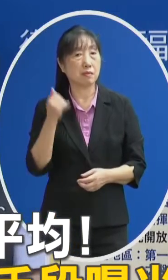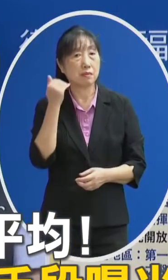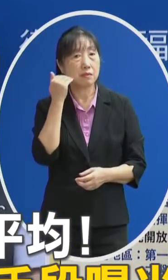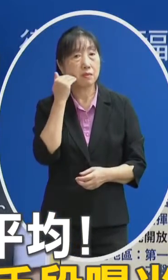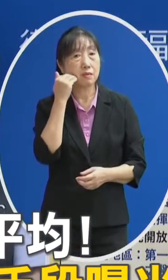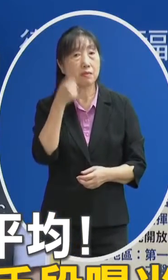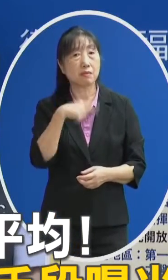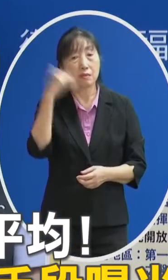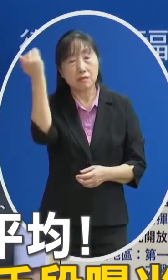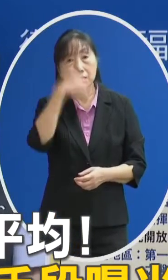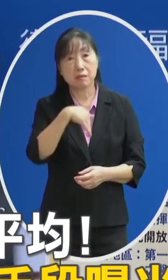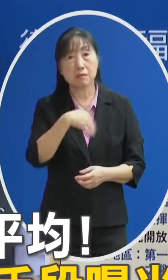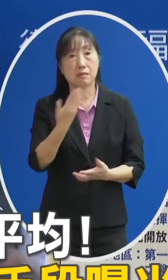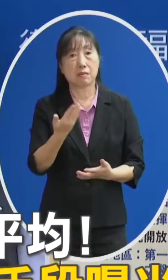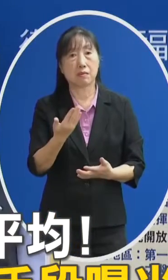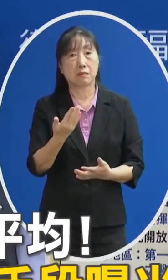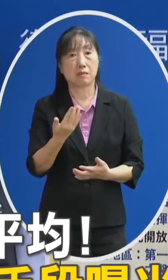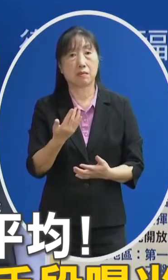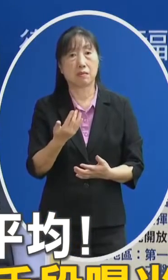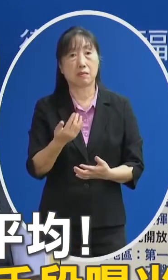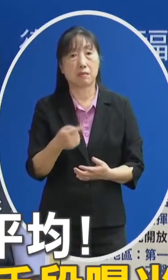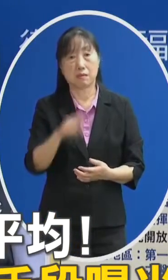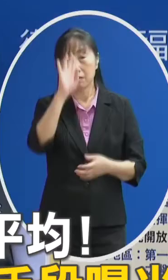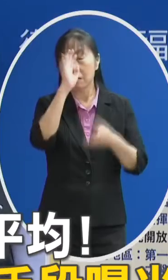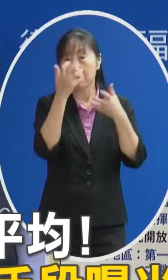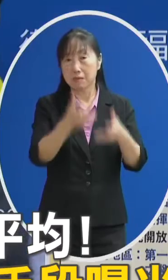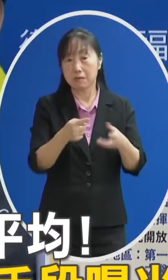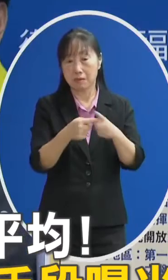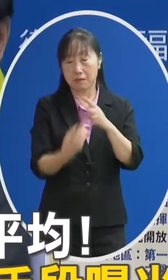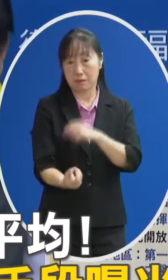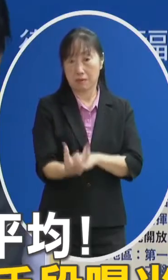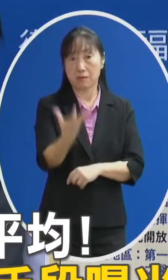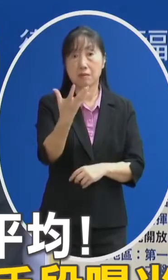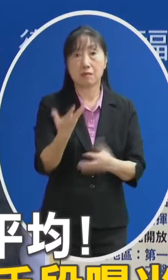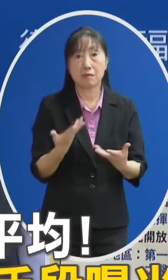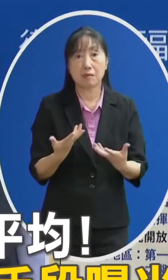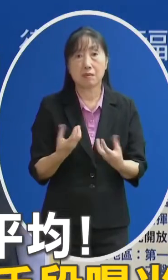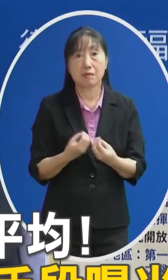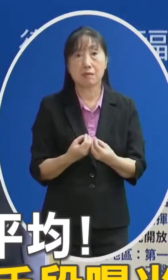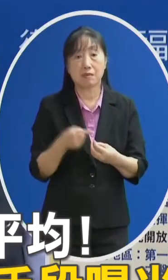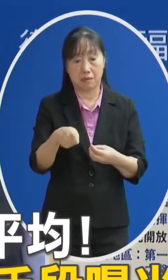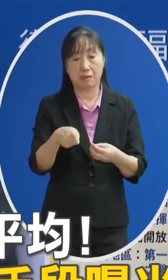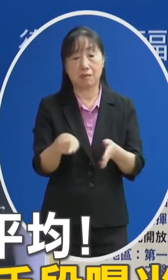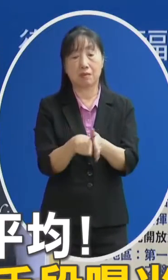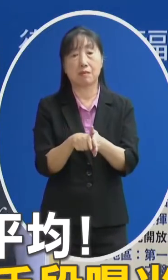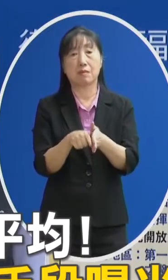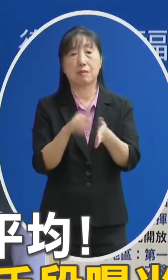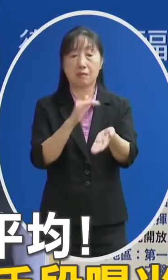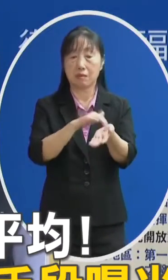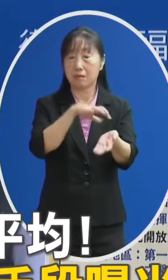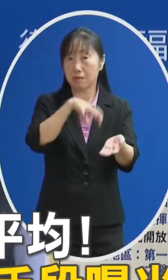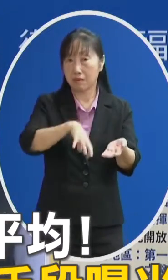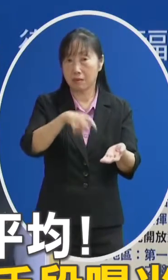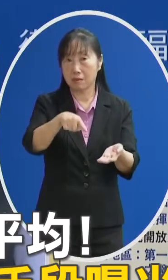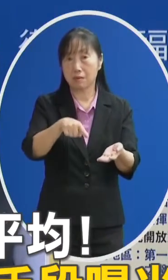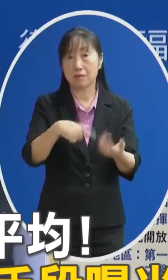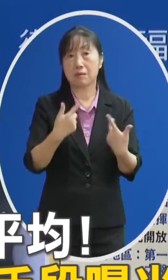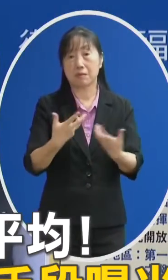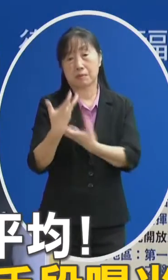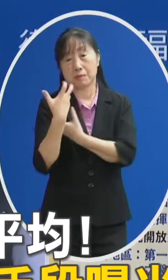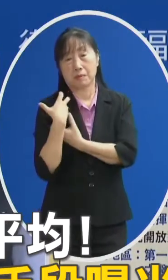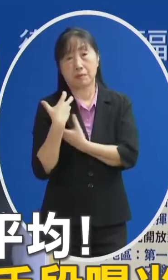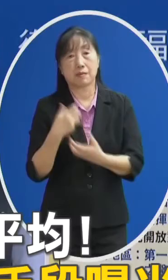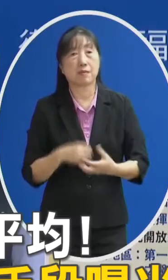说突然间的大量的重症病患出现的时候，对我们的医疗的承载